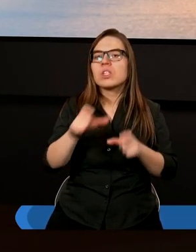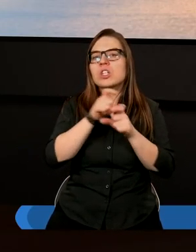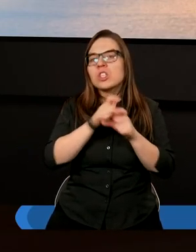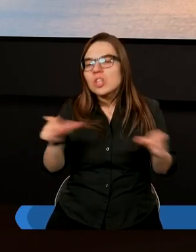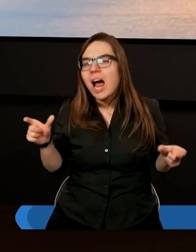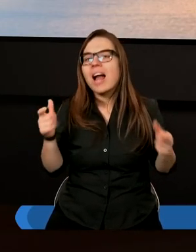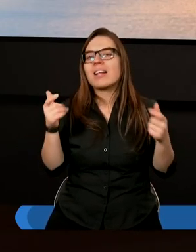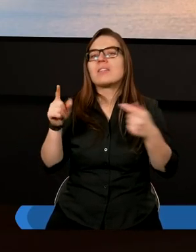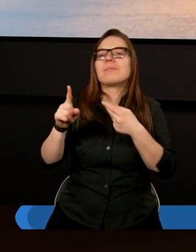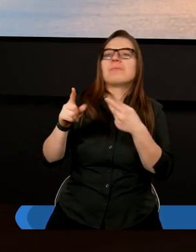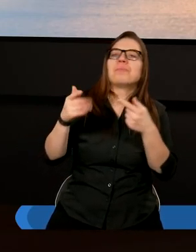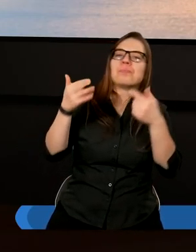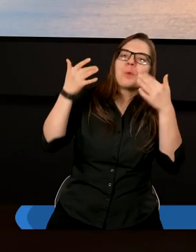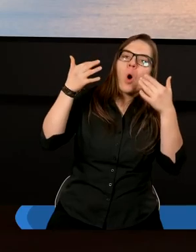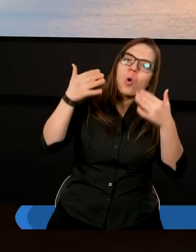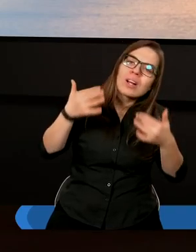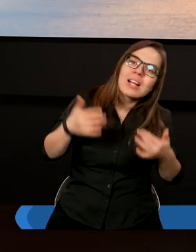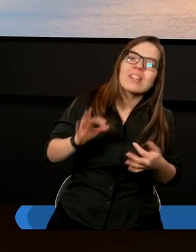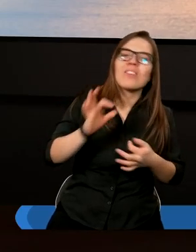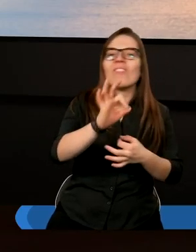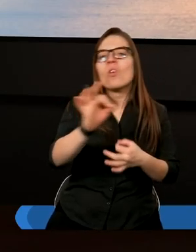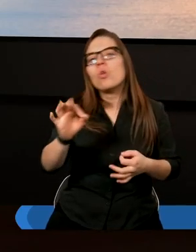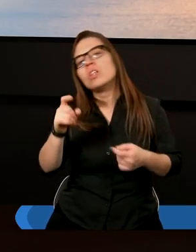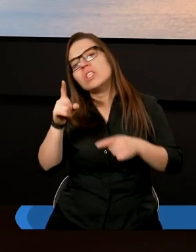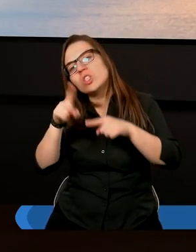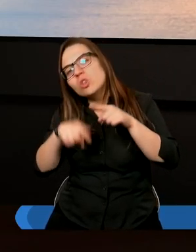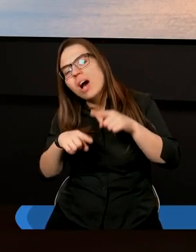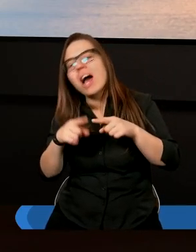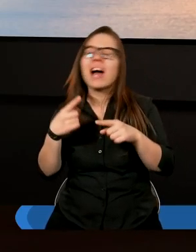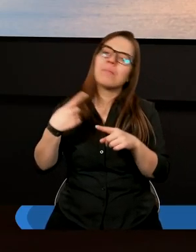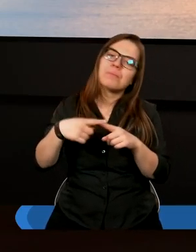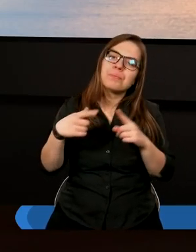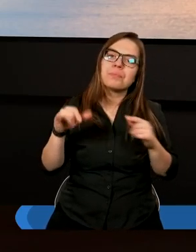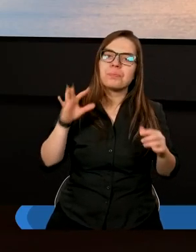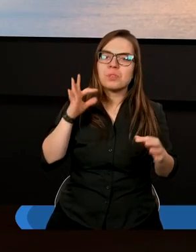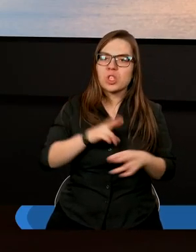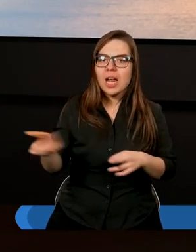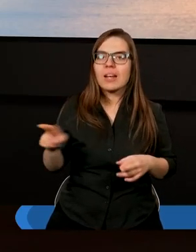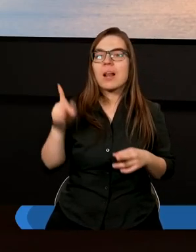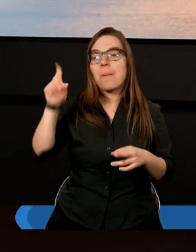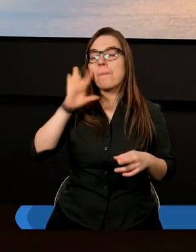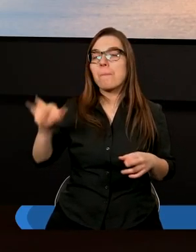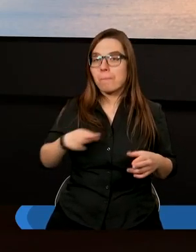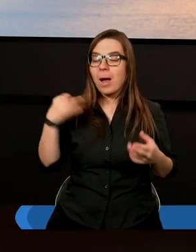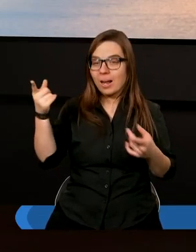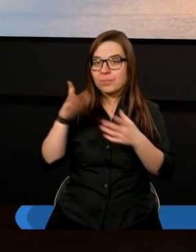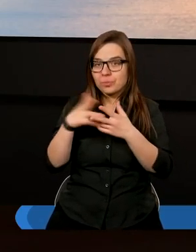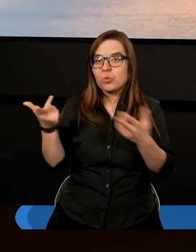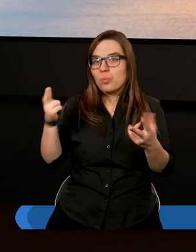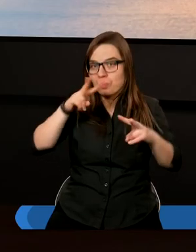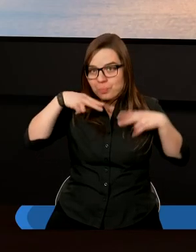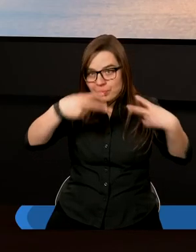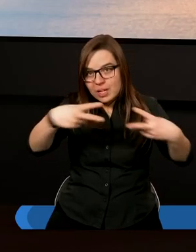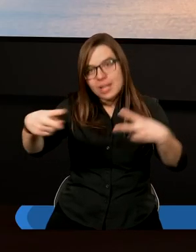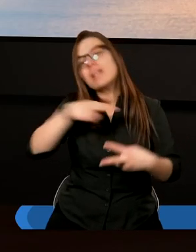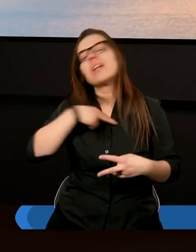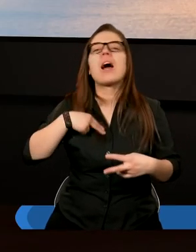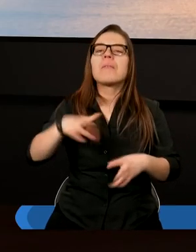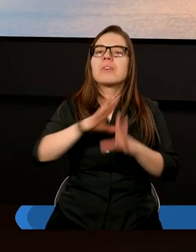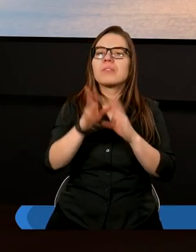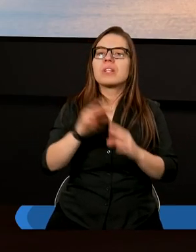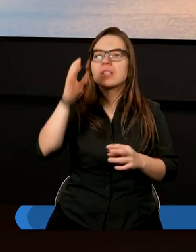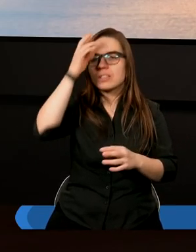rozliczeń, że kiedy ten Pan, który to wszystko przekazał nam, te wszystkie